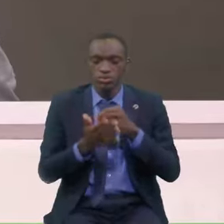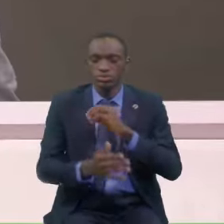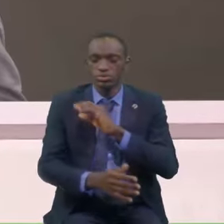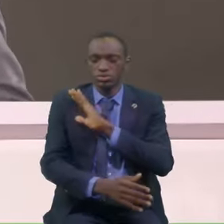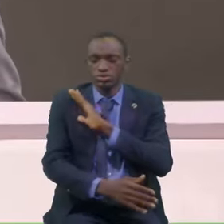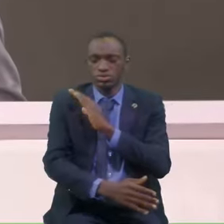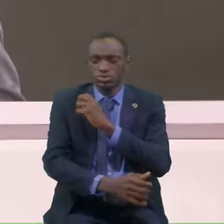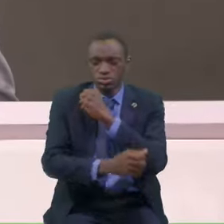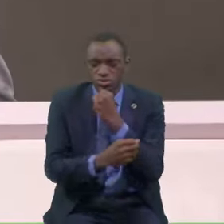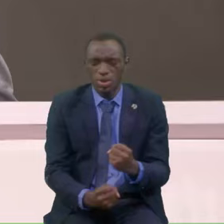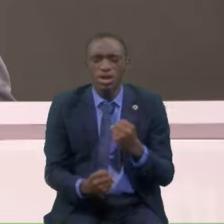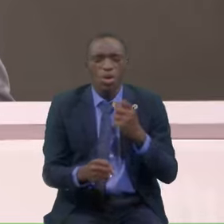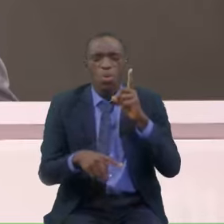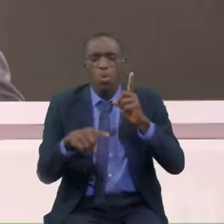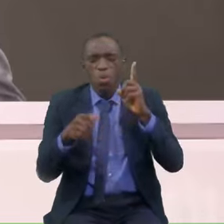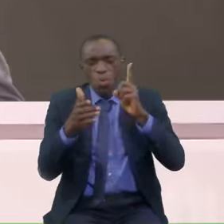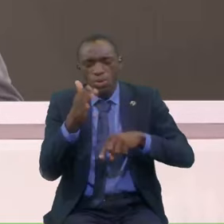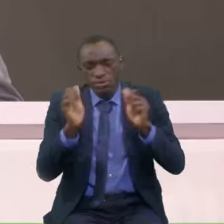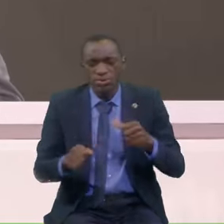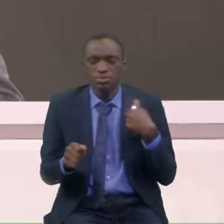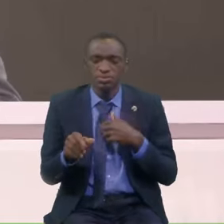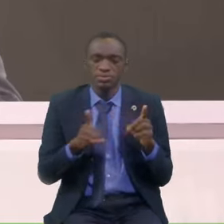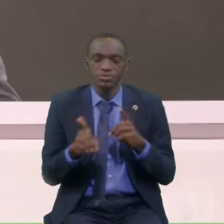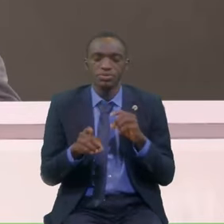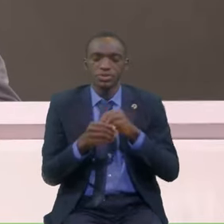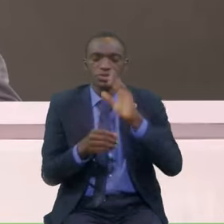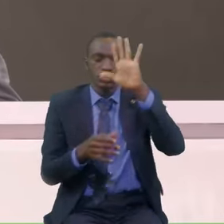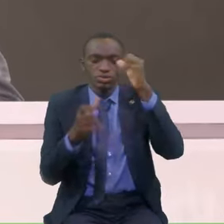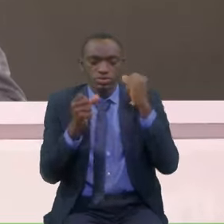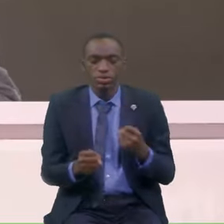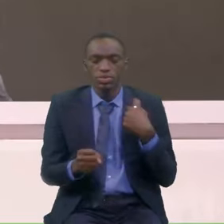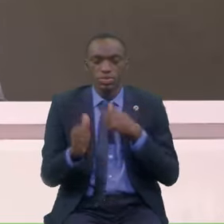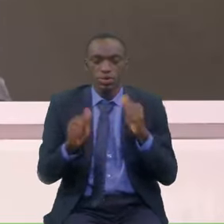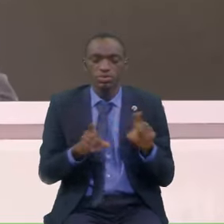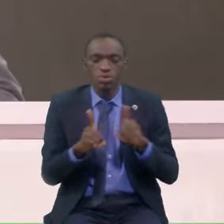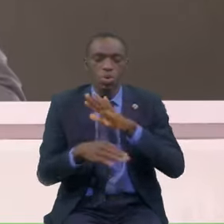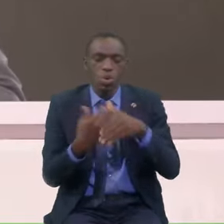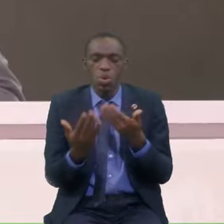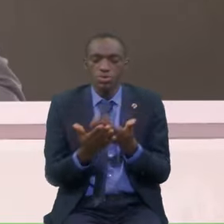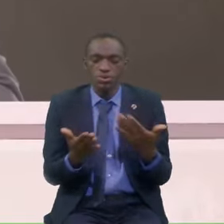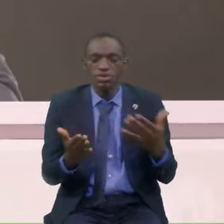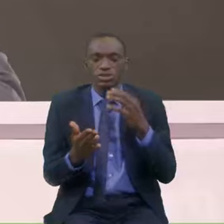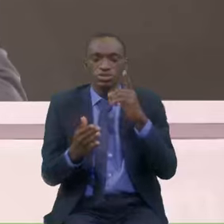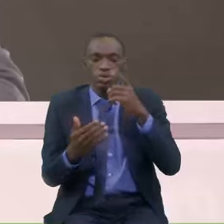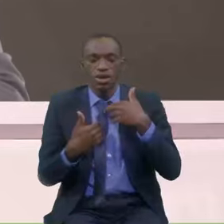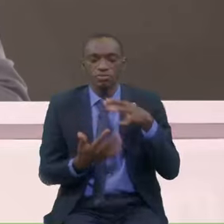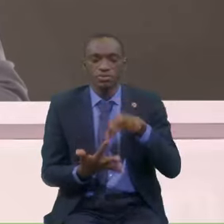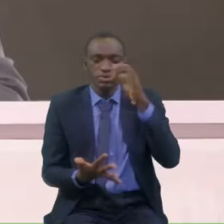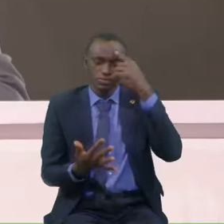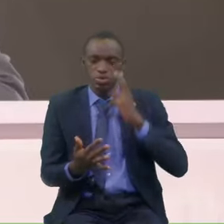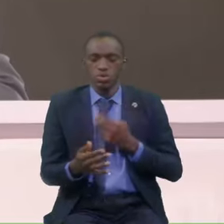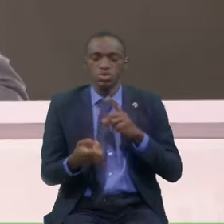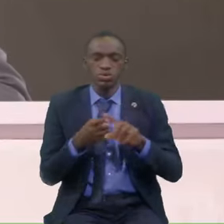Nous ne pouvons rien faire de nos forces, mais avec ta foi, nous pouvons tout faire. Ce que tu nous as établi à faire, bénis-nous